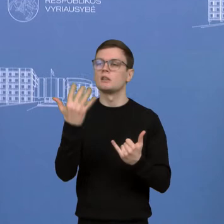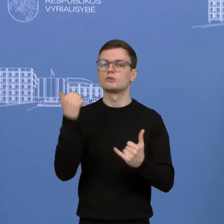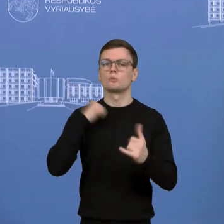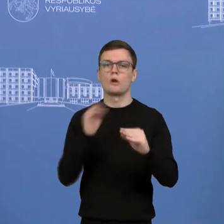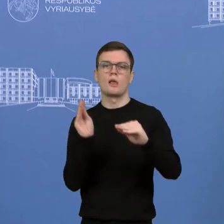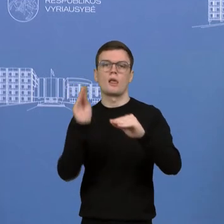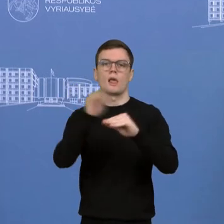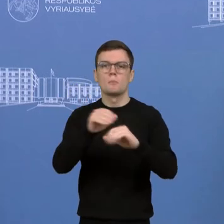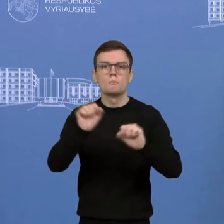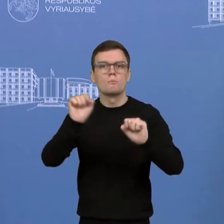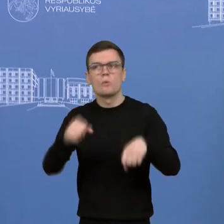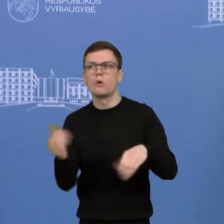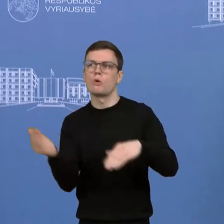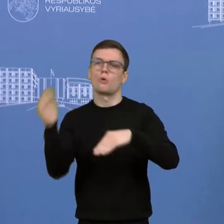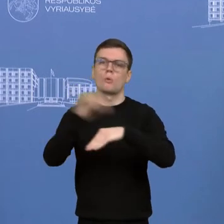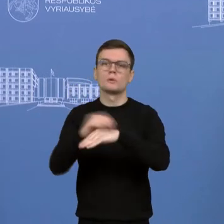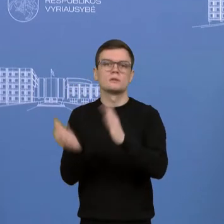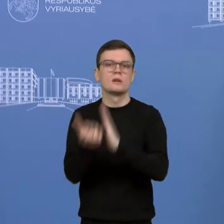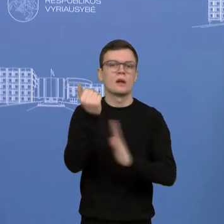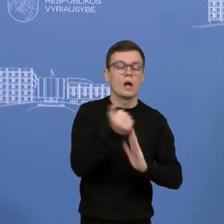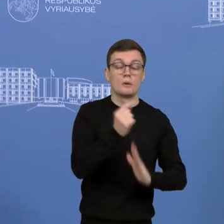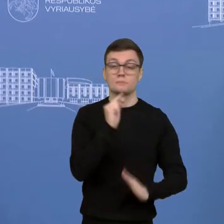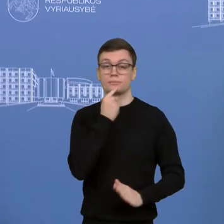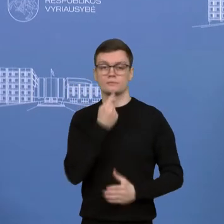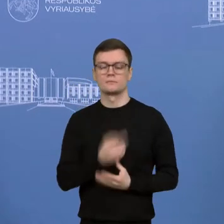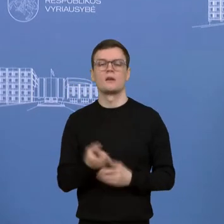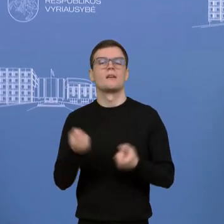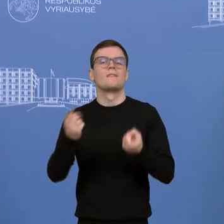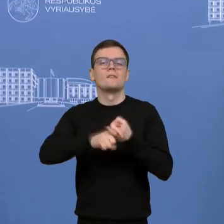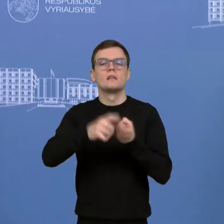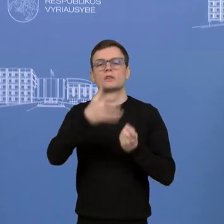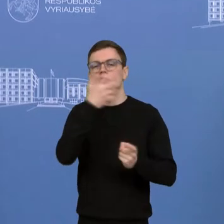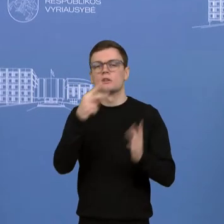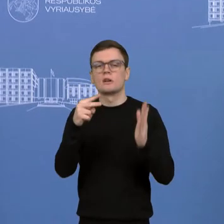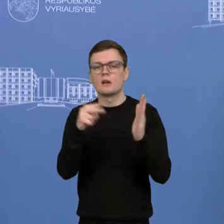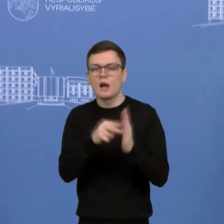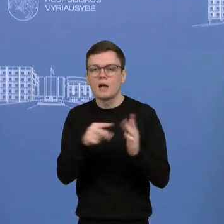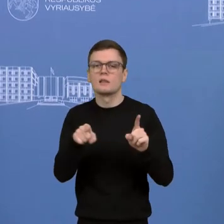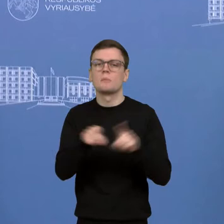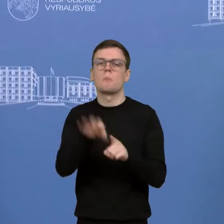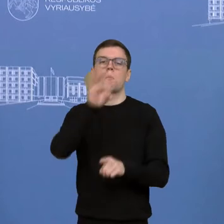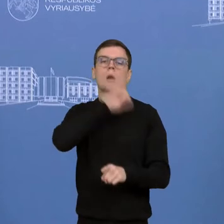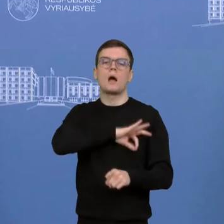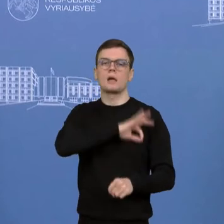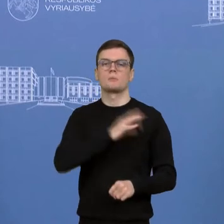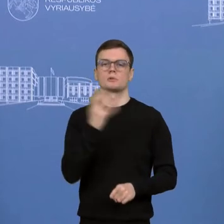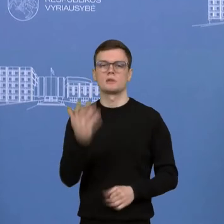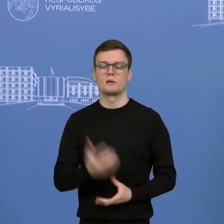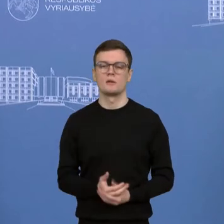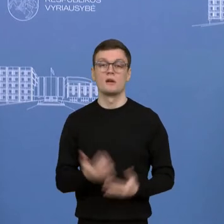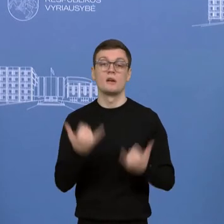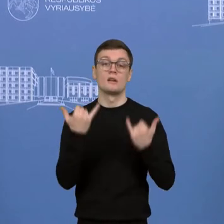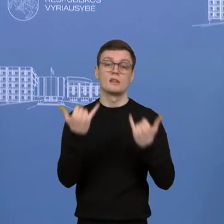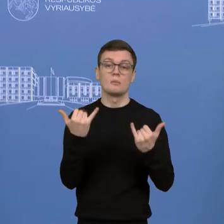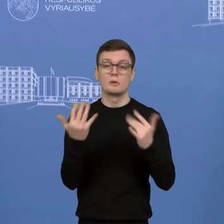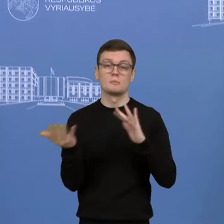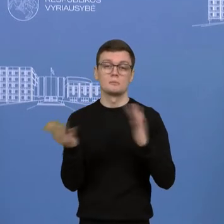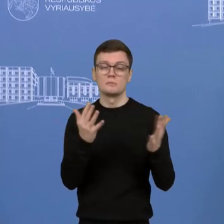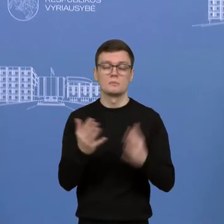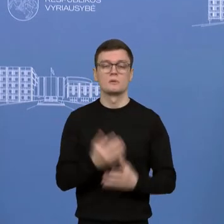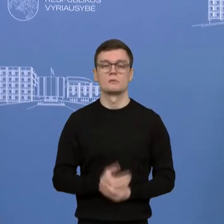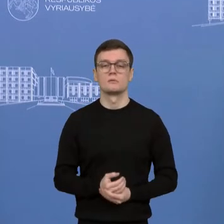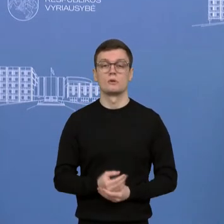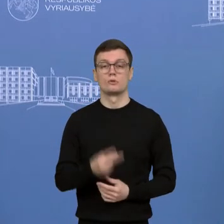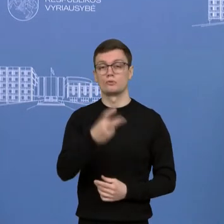sudėtinga, nes jis labai priklausys nuo to, kokios bus šildymo kainos ir kokios to šeimos ūkio pajamos. Tai šiai dienai apie